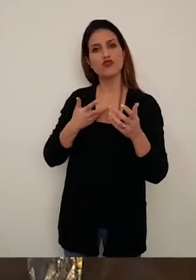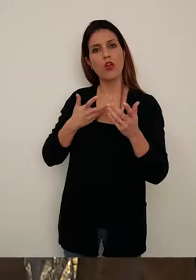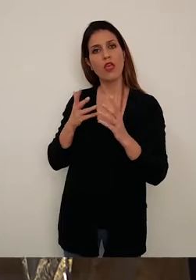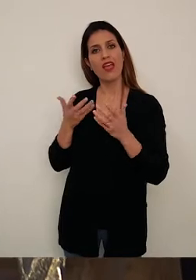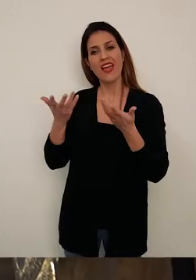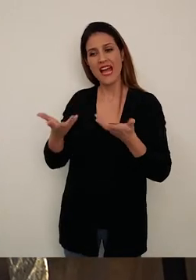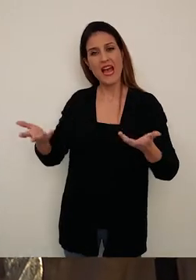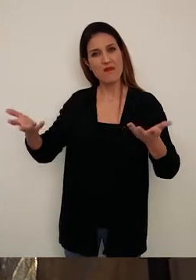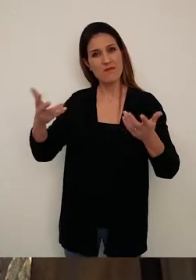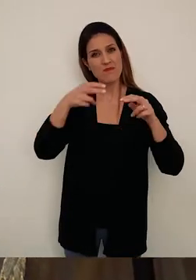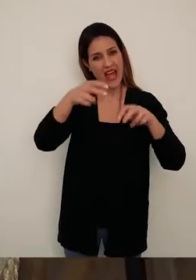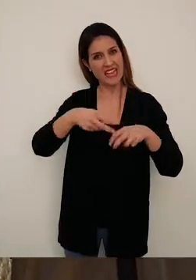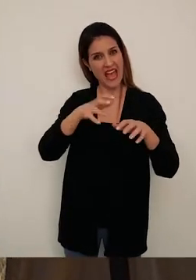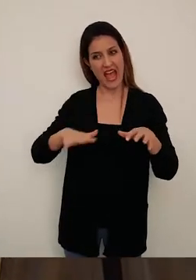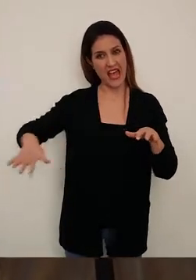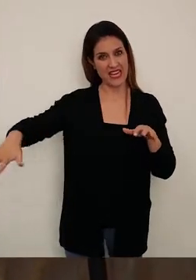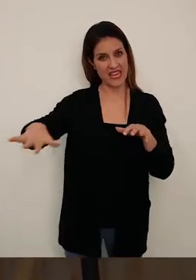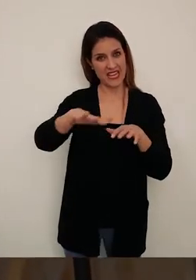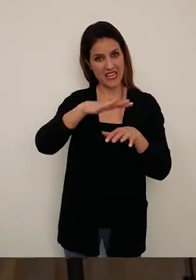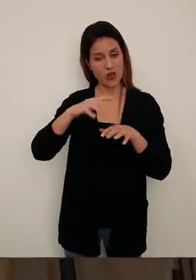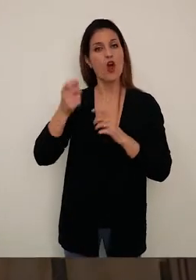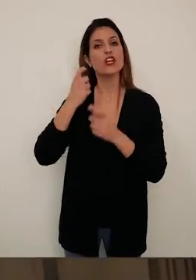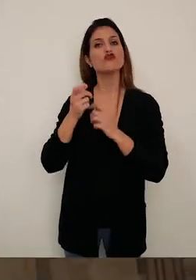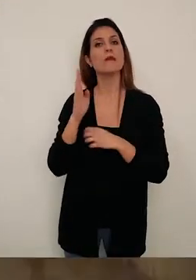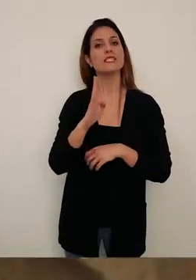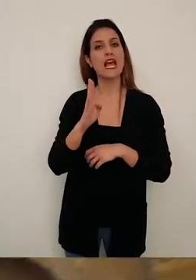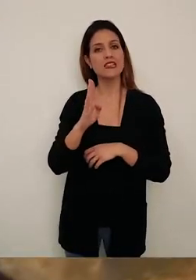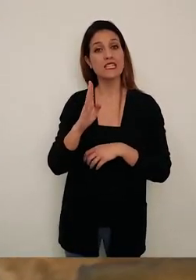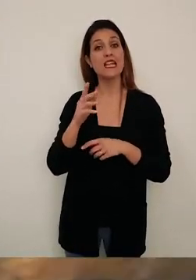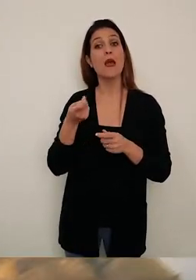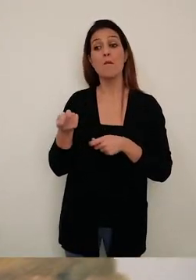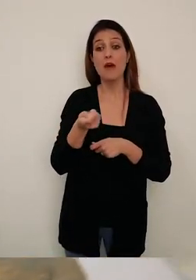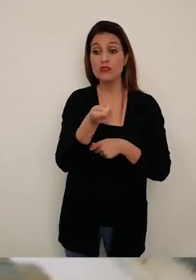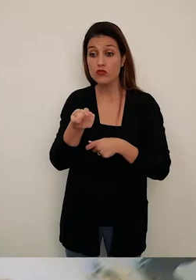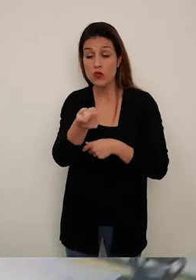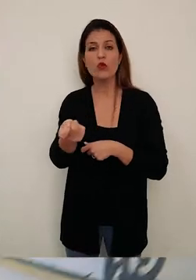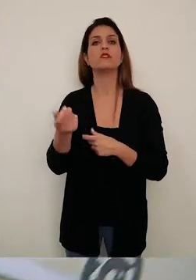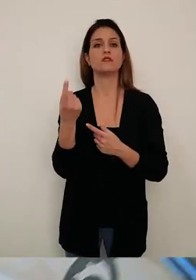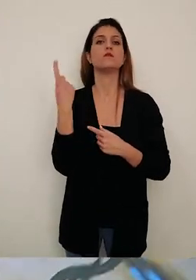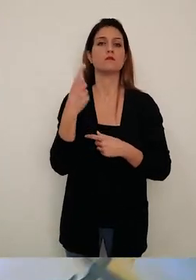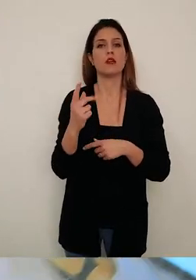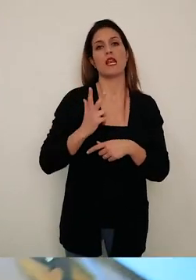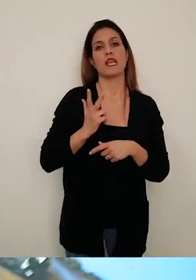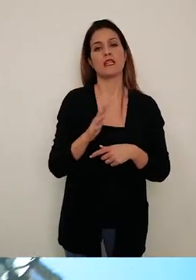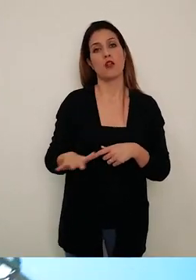origine bizantina, nel quale la pastorizia era elemento di ricchezza e di sviluppo locale.